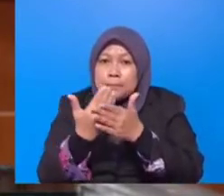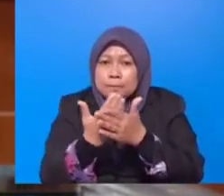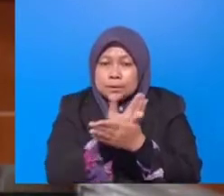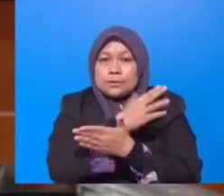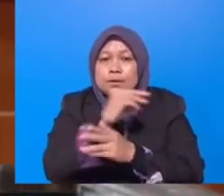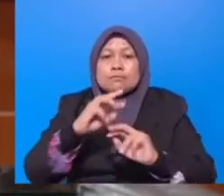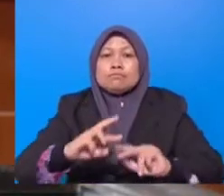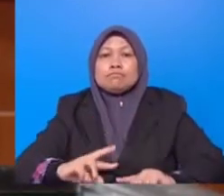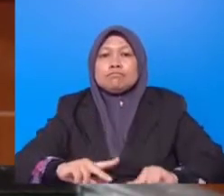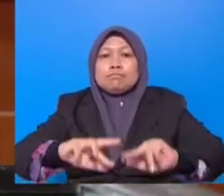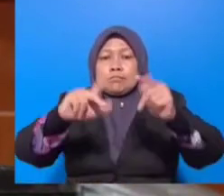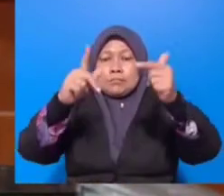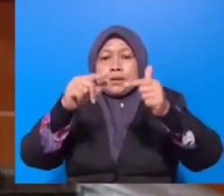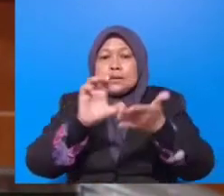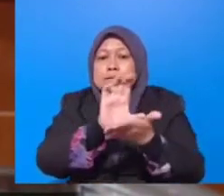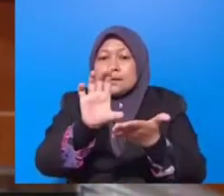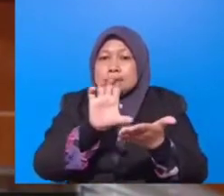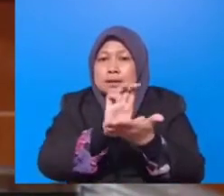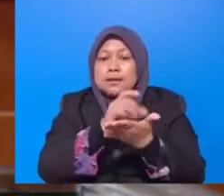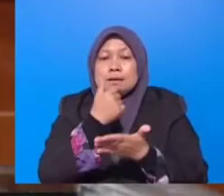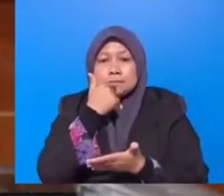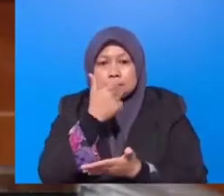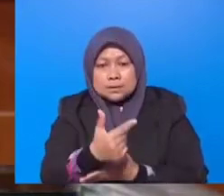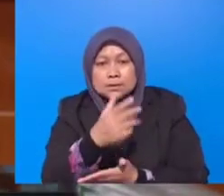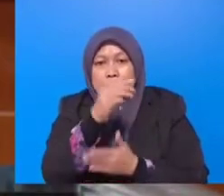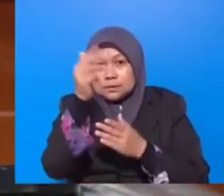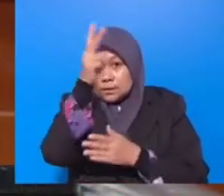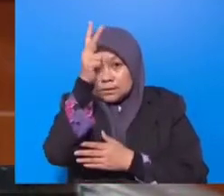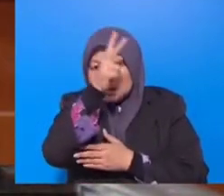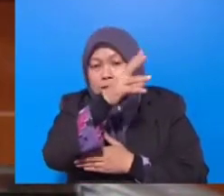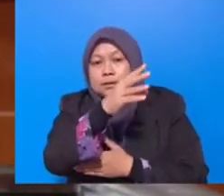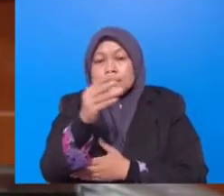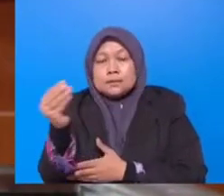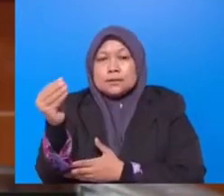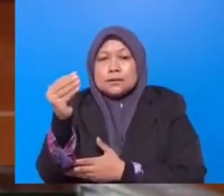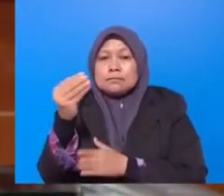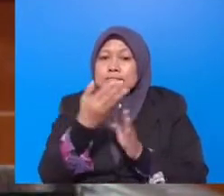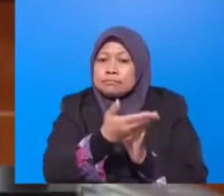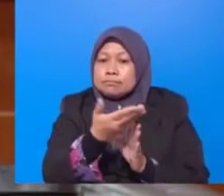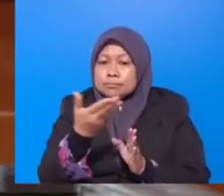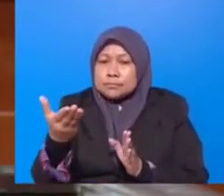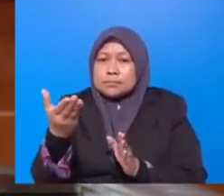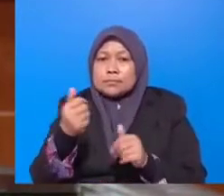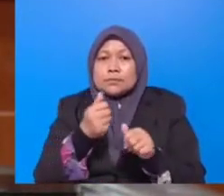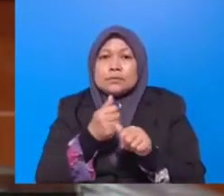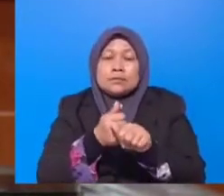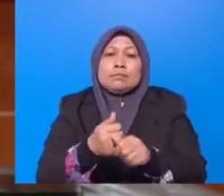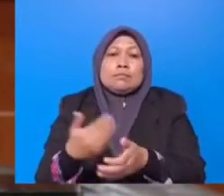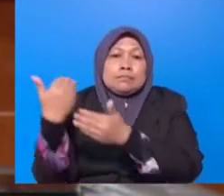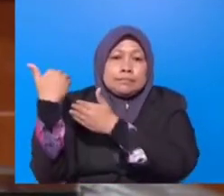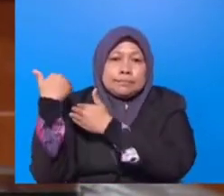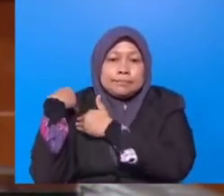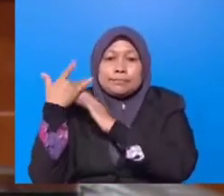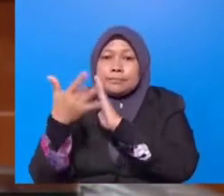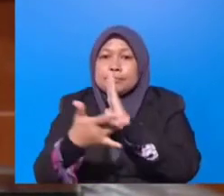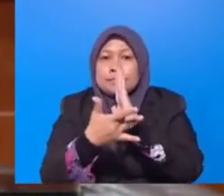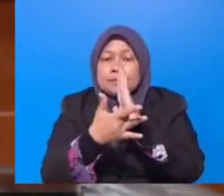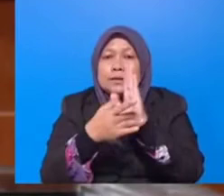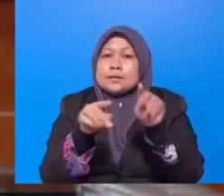serta menaik taraf com Juventus dia ada di induksi awam selaras dengan elemen-elemen pemakaian teknologi